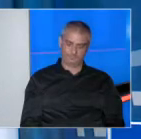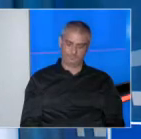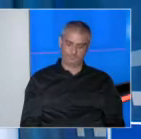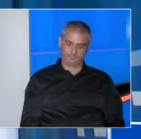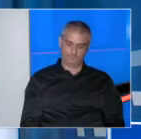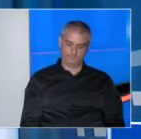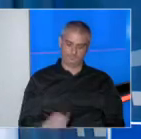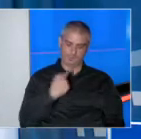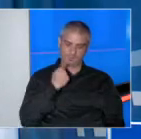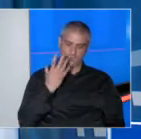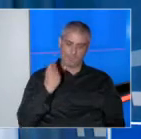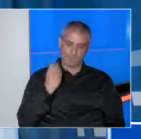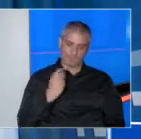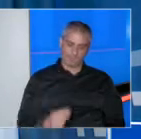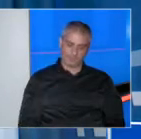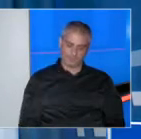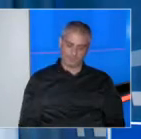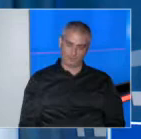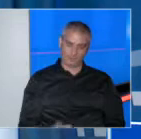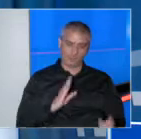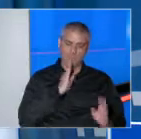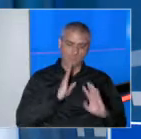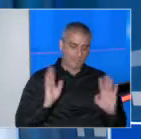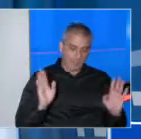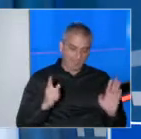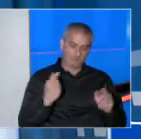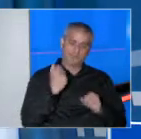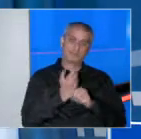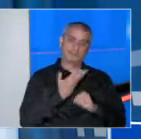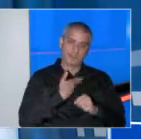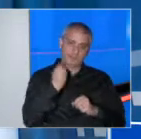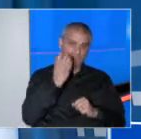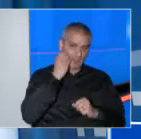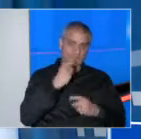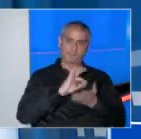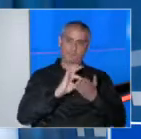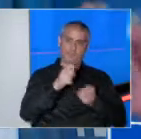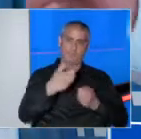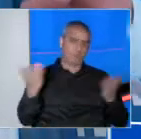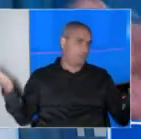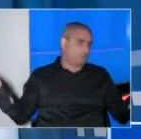בנוכחות הרבה אנשים בחדר, לקוברינסקי אין שום בעיה, תעביר להיבט את משרד החקלאות.